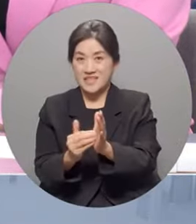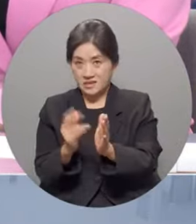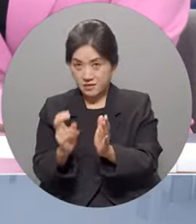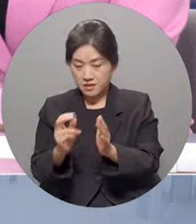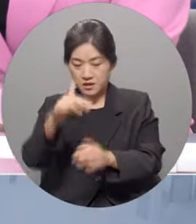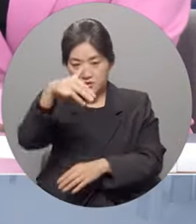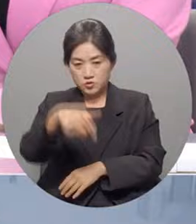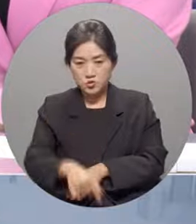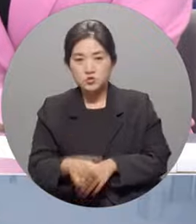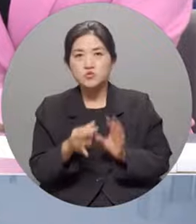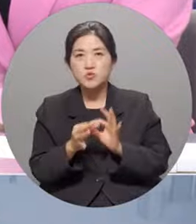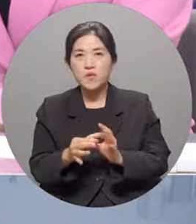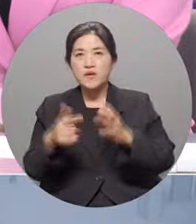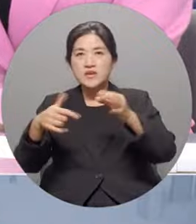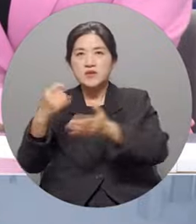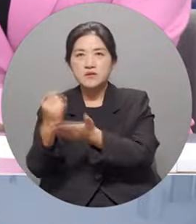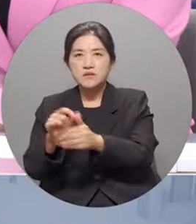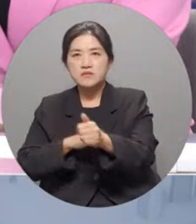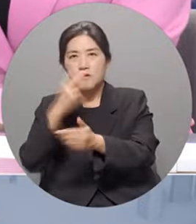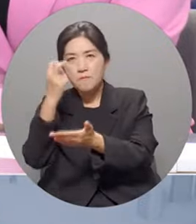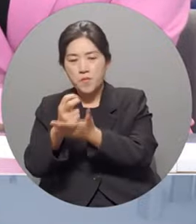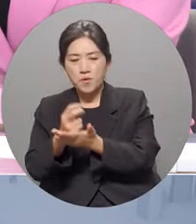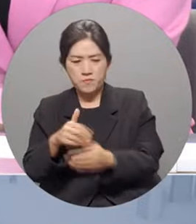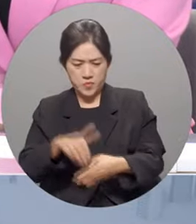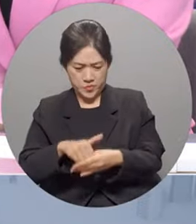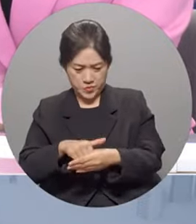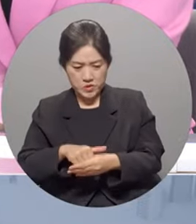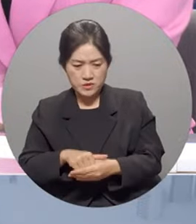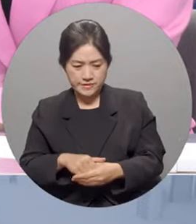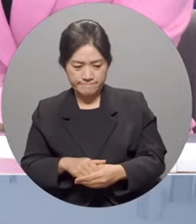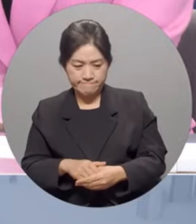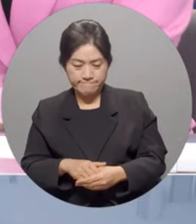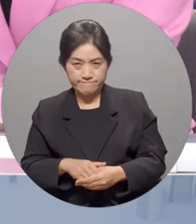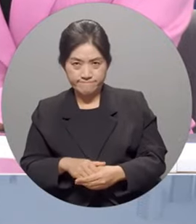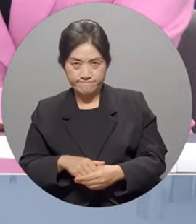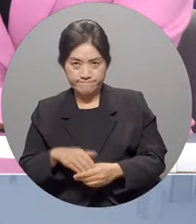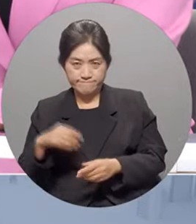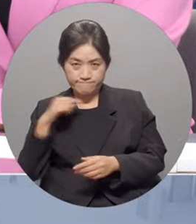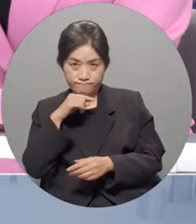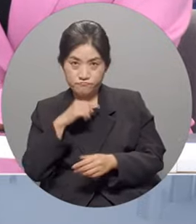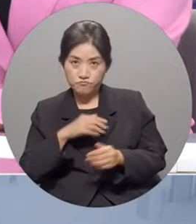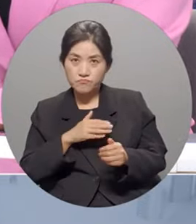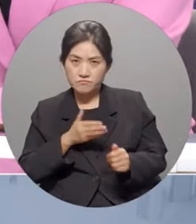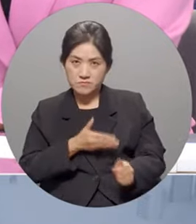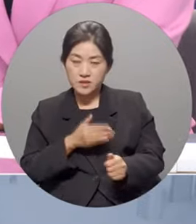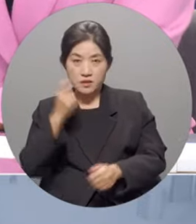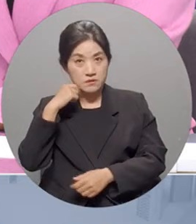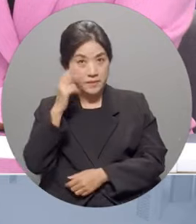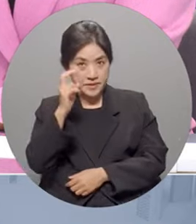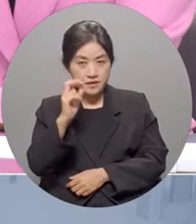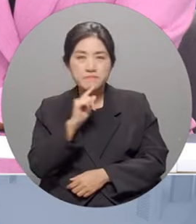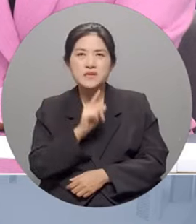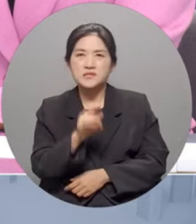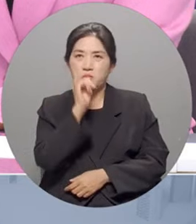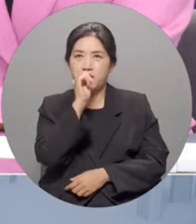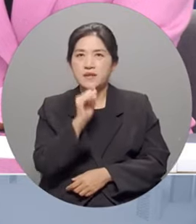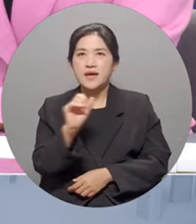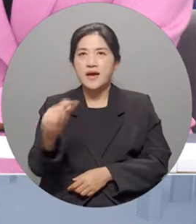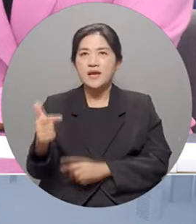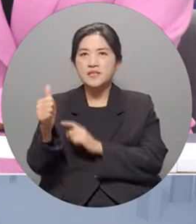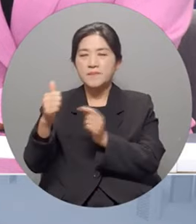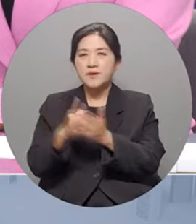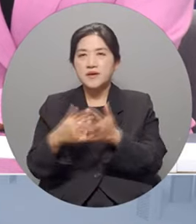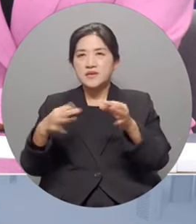김여사에게 김건 여사 특검법 표단 속에 나선 거라는 해석도 나왔습니다 한 대표의 김 여사에 대한 3대 요구를